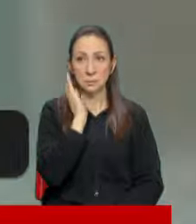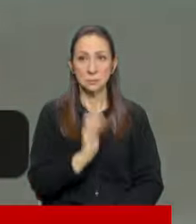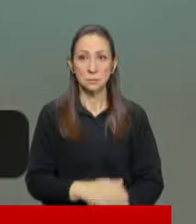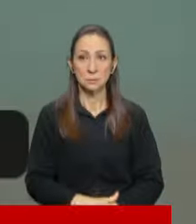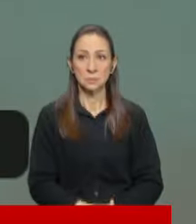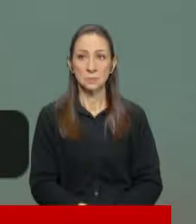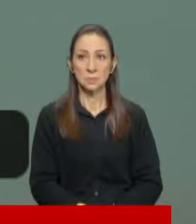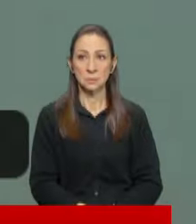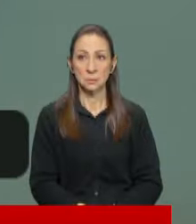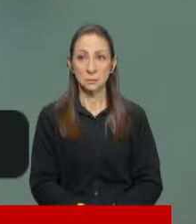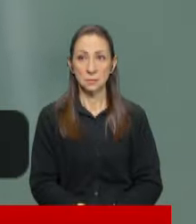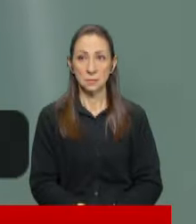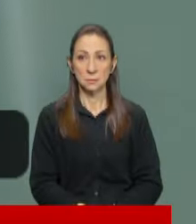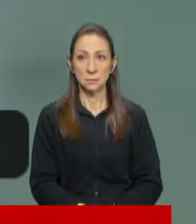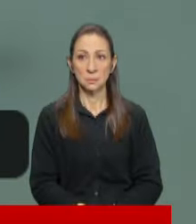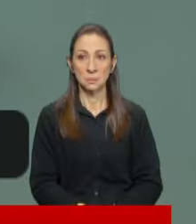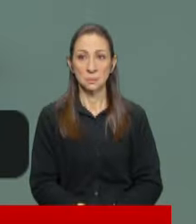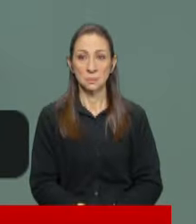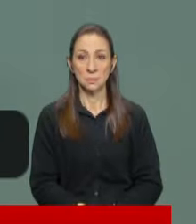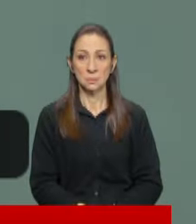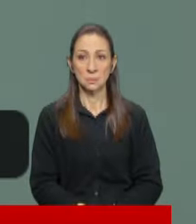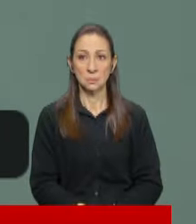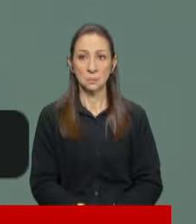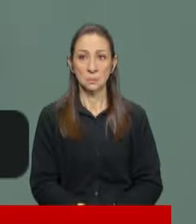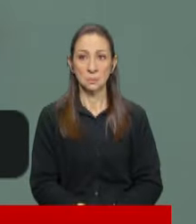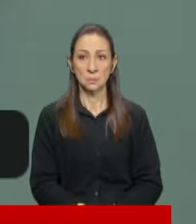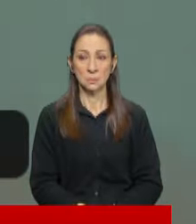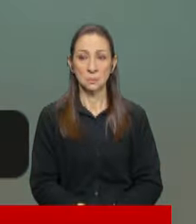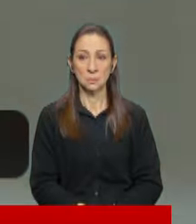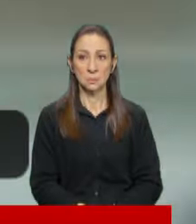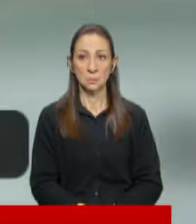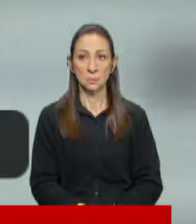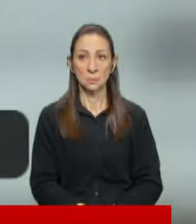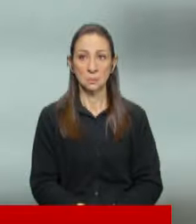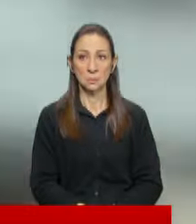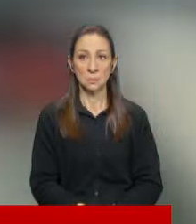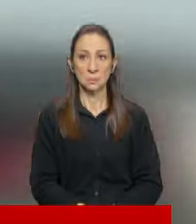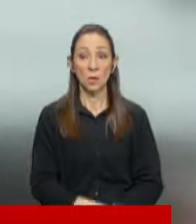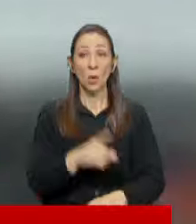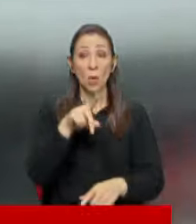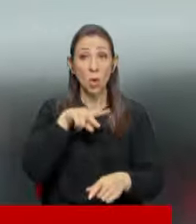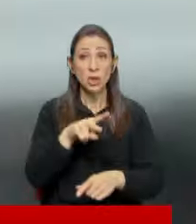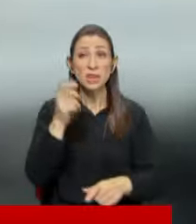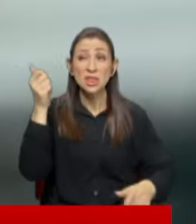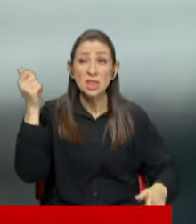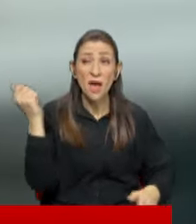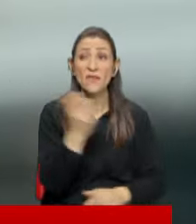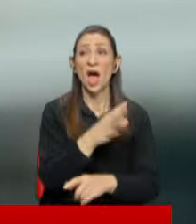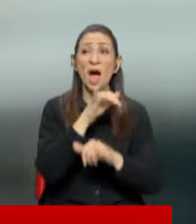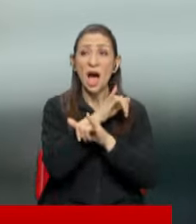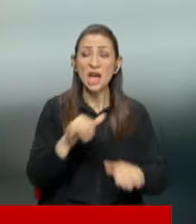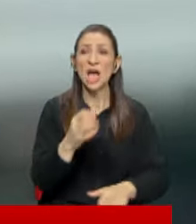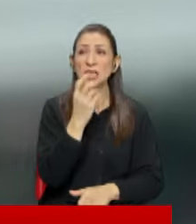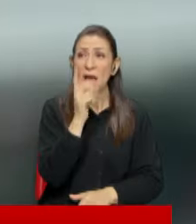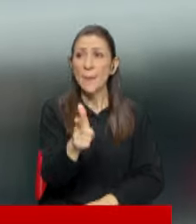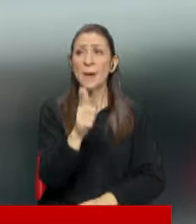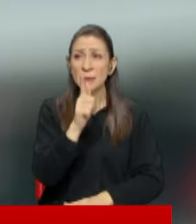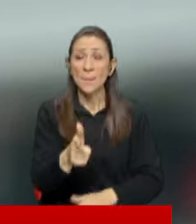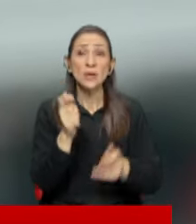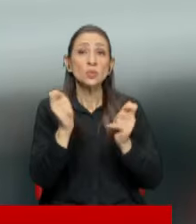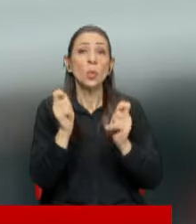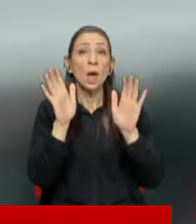İtfaiyeye yol verelim, itfaiyeye yol verelim, kaza var. Beyler emniyet şeridini boşaltalım. O yolda defalarca aynı anonsu yapmak